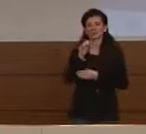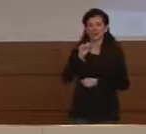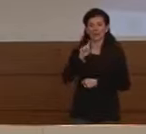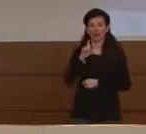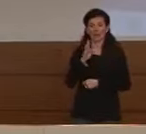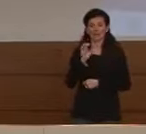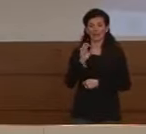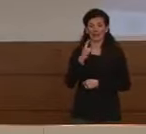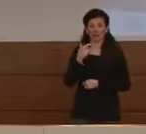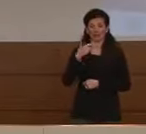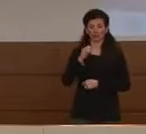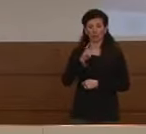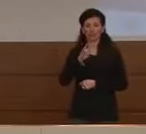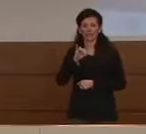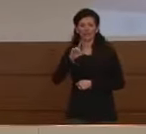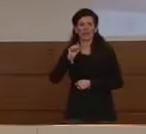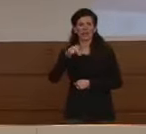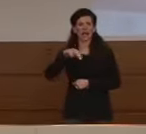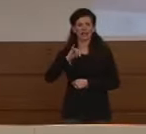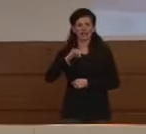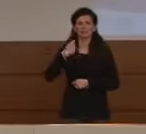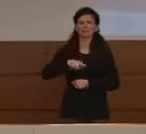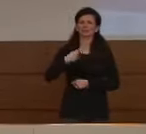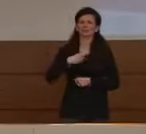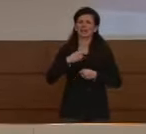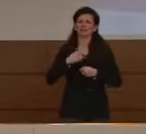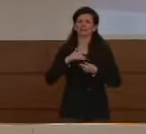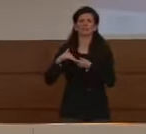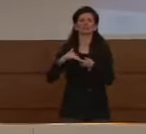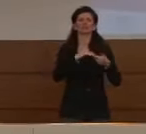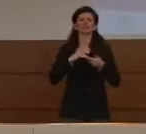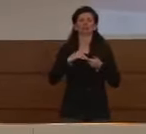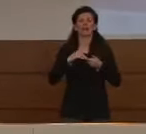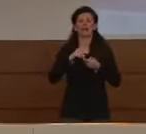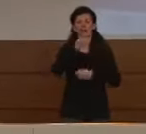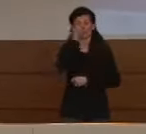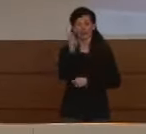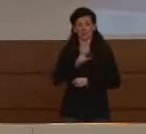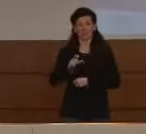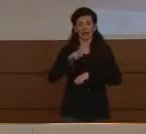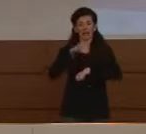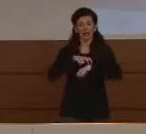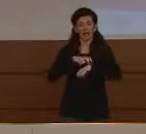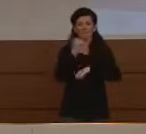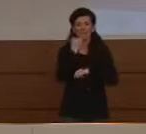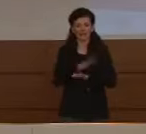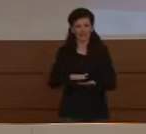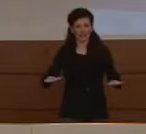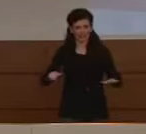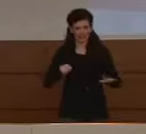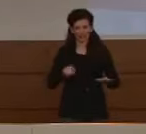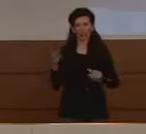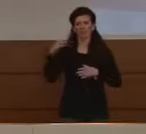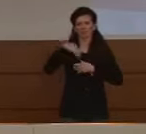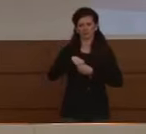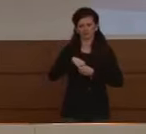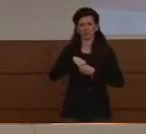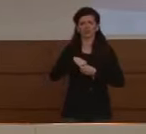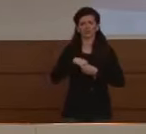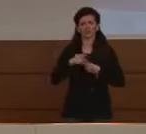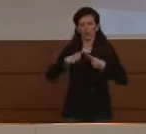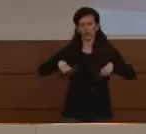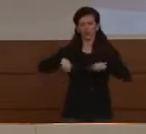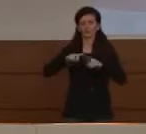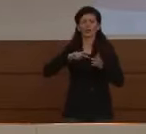presidente della società italiana di pediatria ed è componente del comitato tecnico scientifico